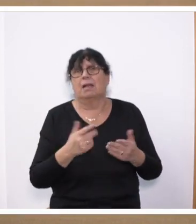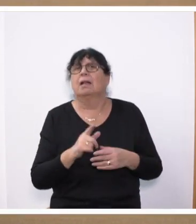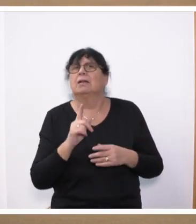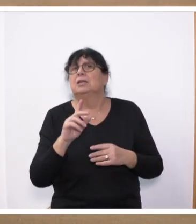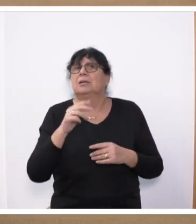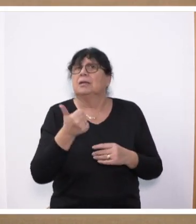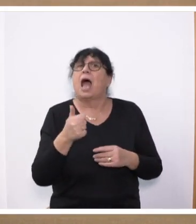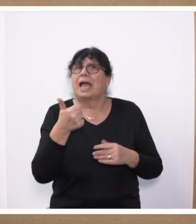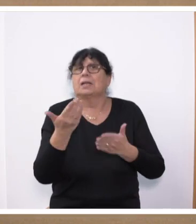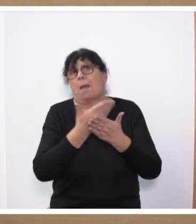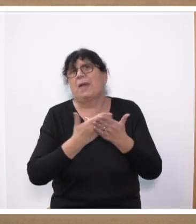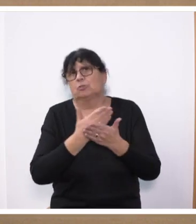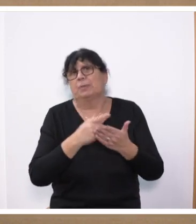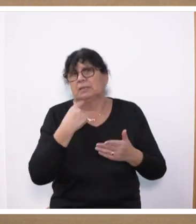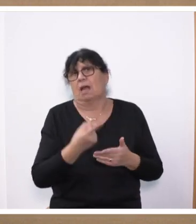mal unterbreiten.